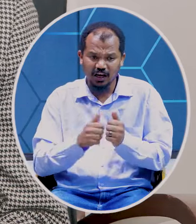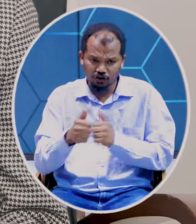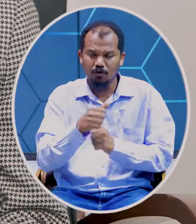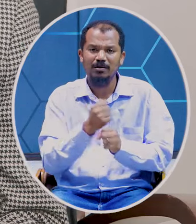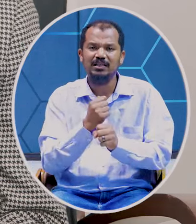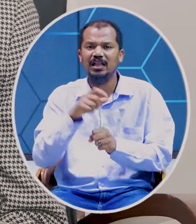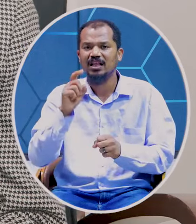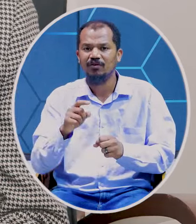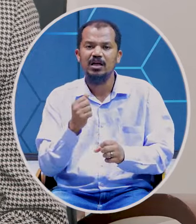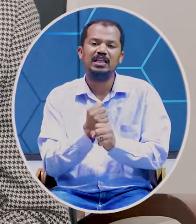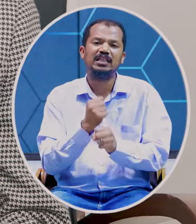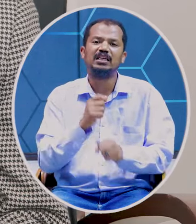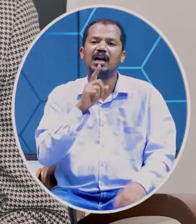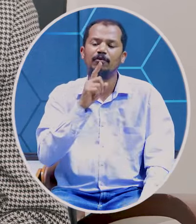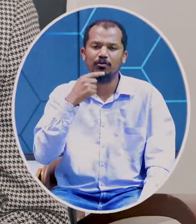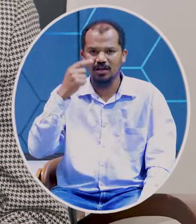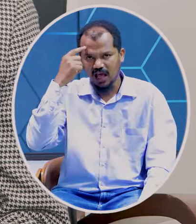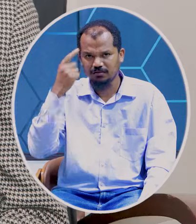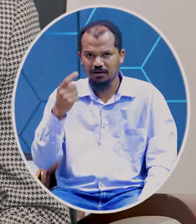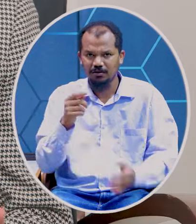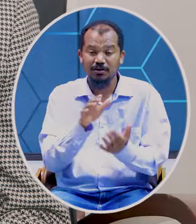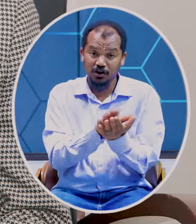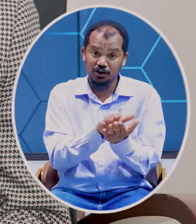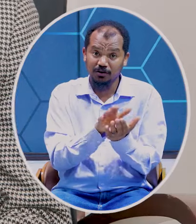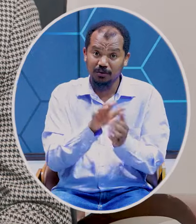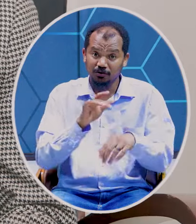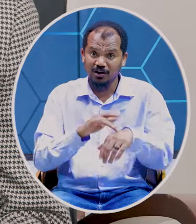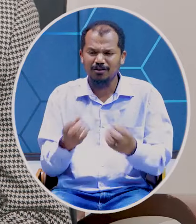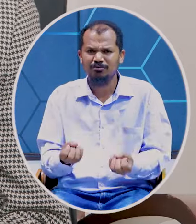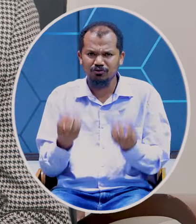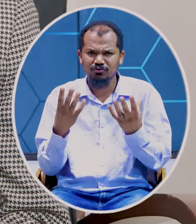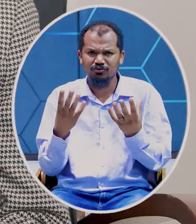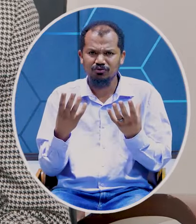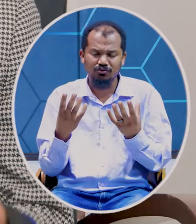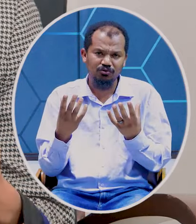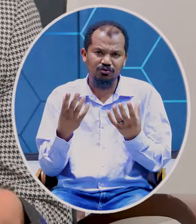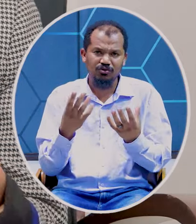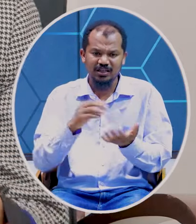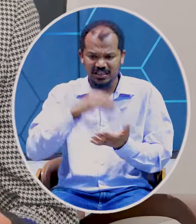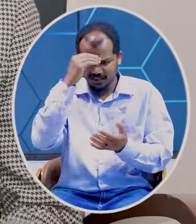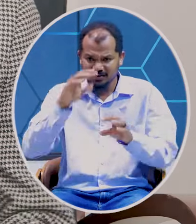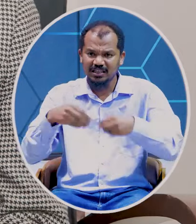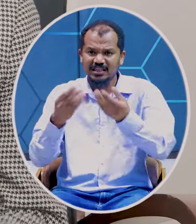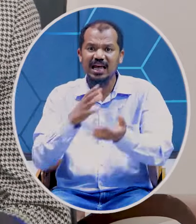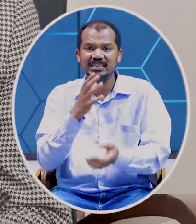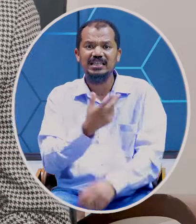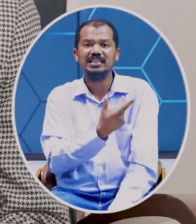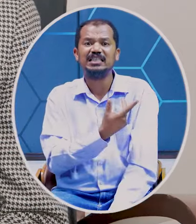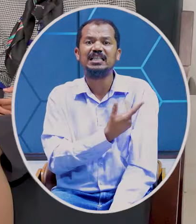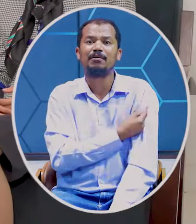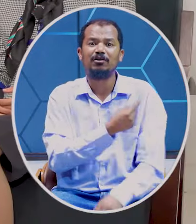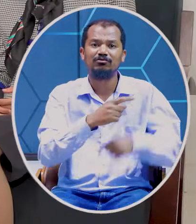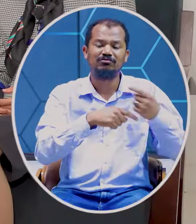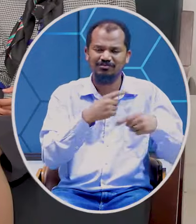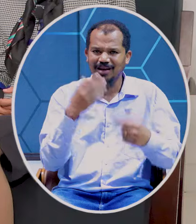ቀድሞ መስራት ያስፈልጋል እየተሰራም ነው ብዬ አስባለሁ። በተለይ በትምህርት ቤቶች ላይ ብዙ ትምህርት ሳይሰጥ ያው እንከተባችሁ